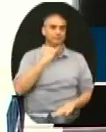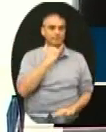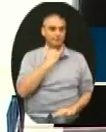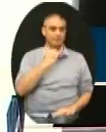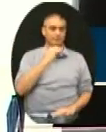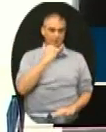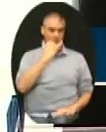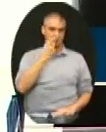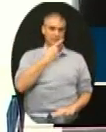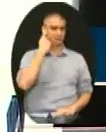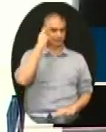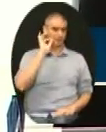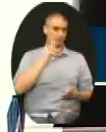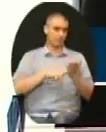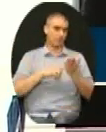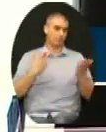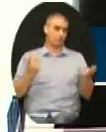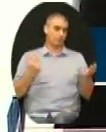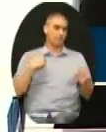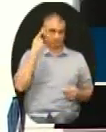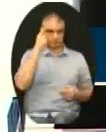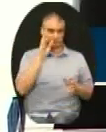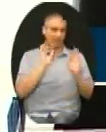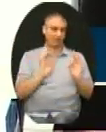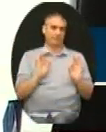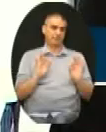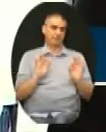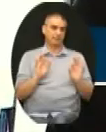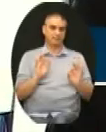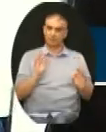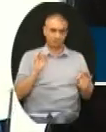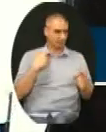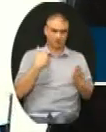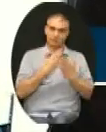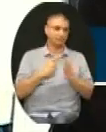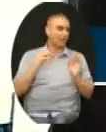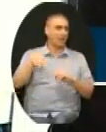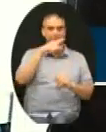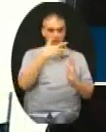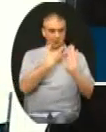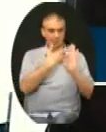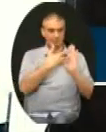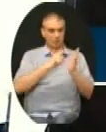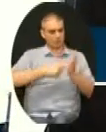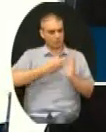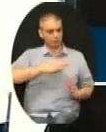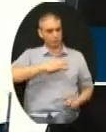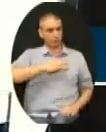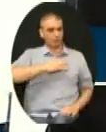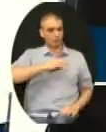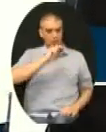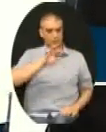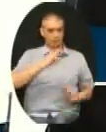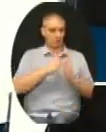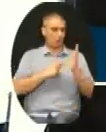בהחלט. נכון, זו סברה נכונה, ואני חושב שזה אמיתי. אני גם לא מציע לאף אחד שיבדוק את הנחישות שלנו